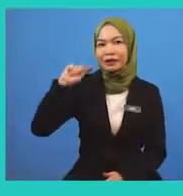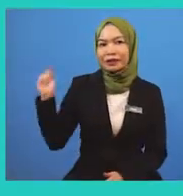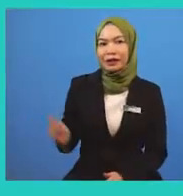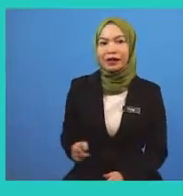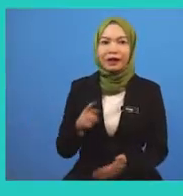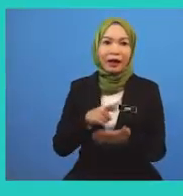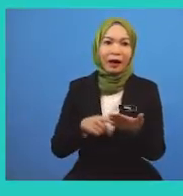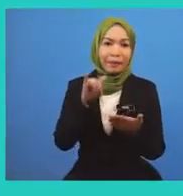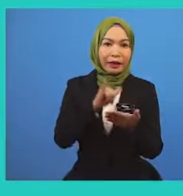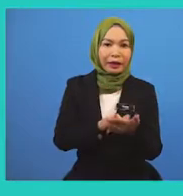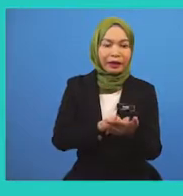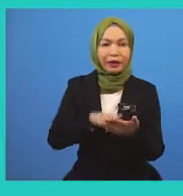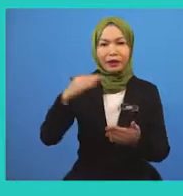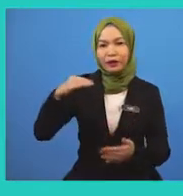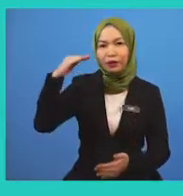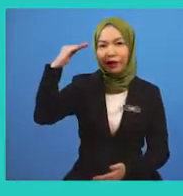itu gambar rajah aras tenaga?